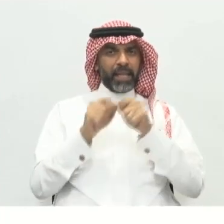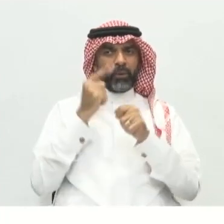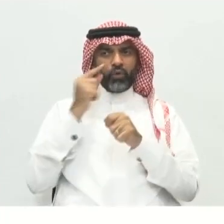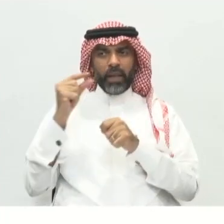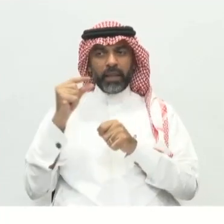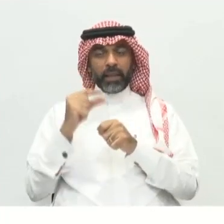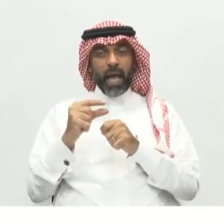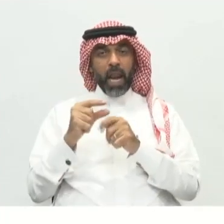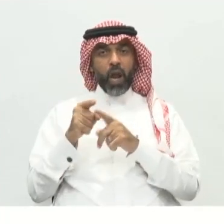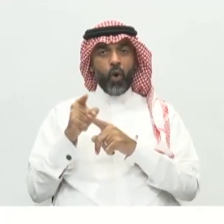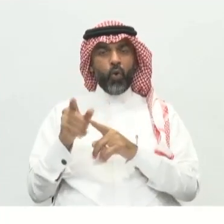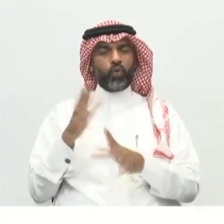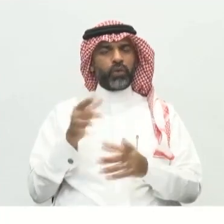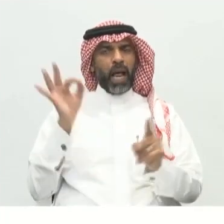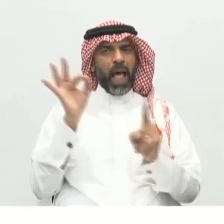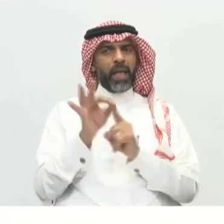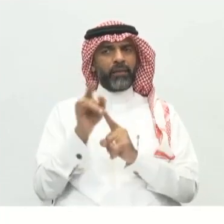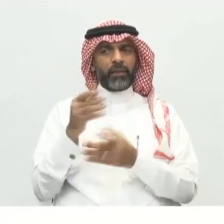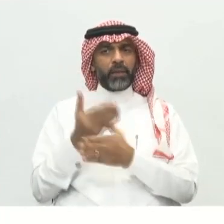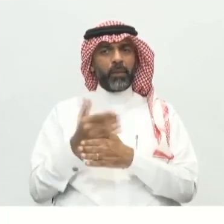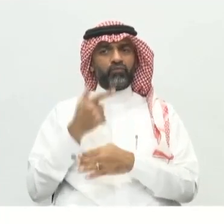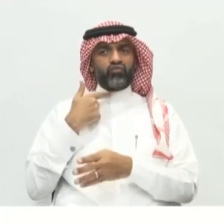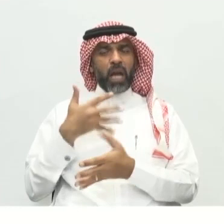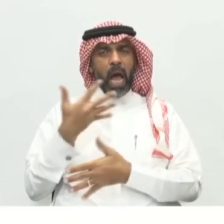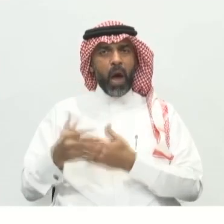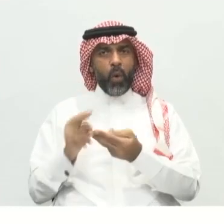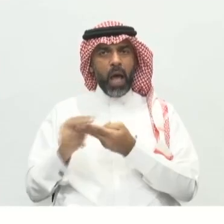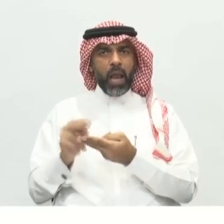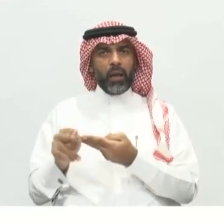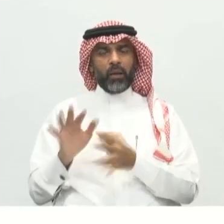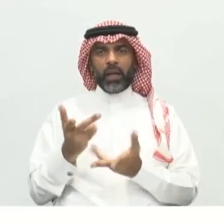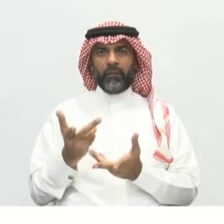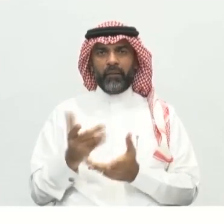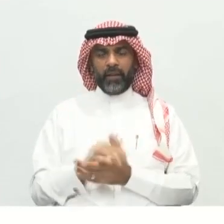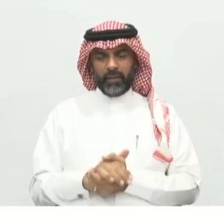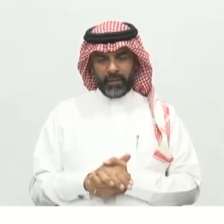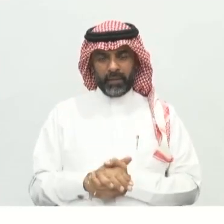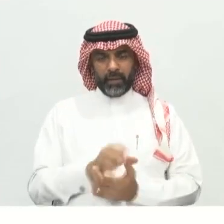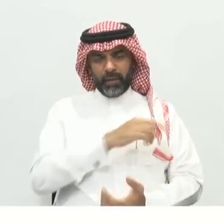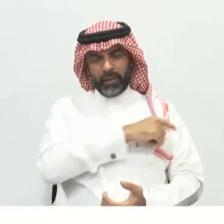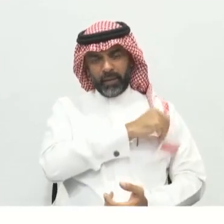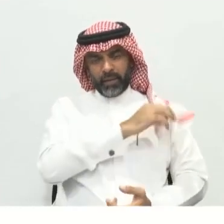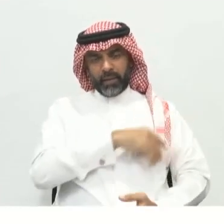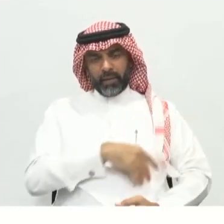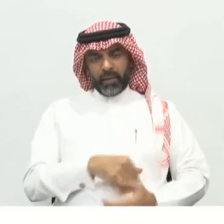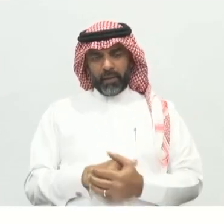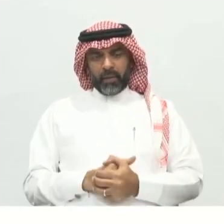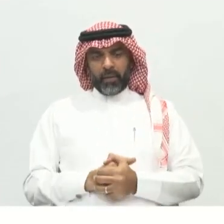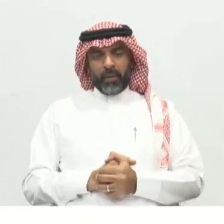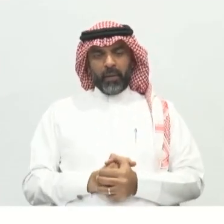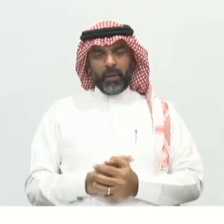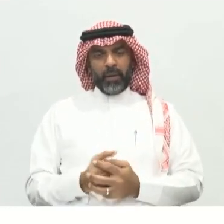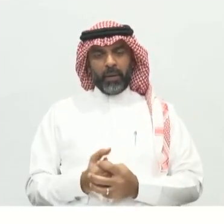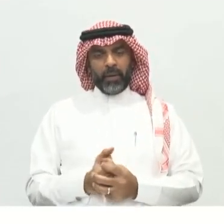الموضوعيه اي الهدف من هذا التحسين والقيود الموضوعه حتى لا نتجاوز هذه القيود